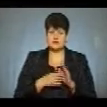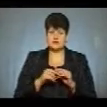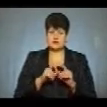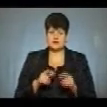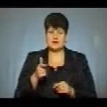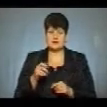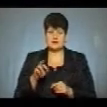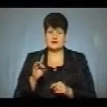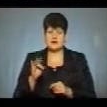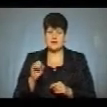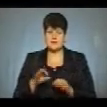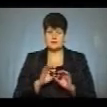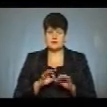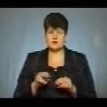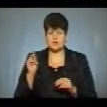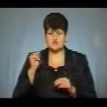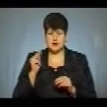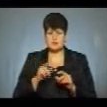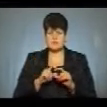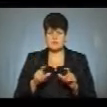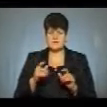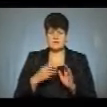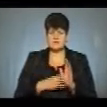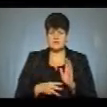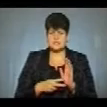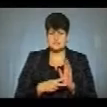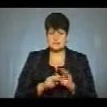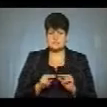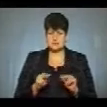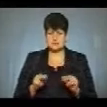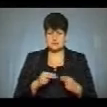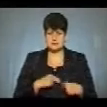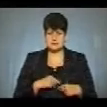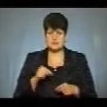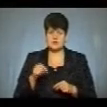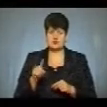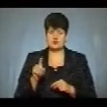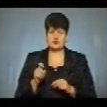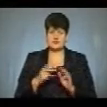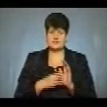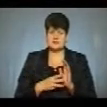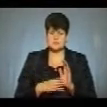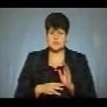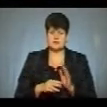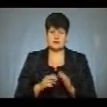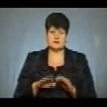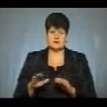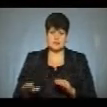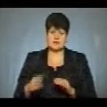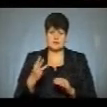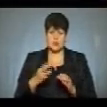Ярема розповідає, у навчальному закладі 87 педагогічних працівників, 1180 учнів. Діє три групи продовженого